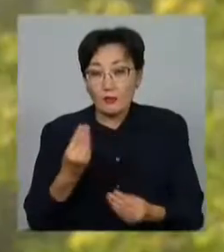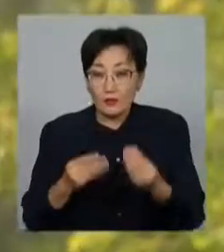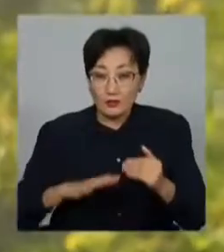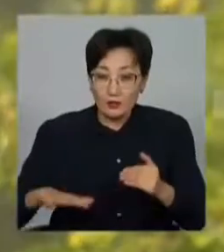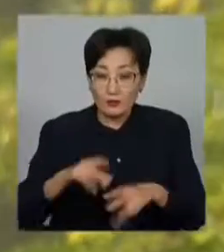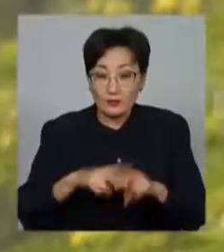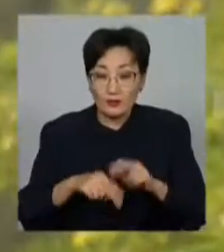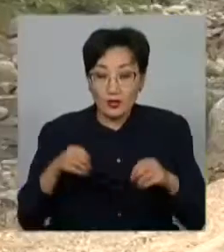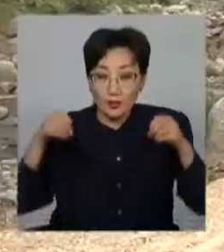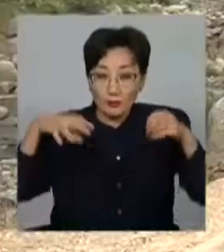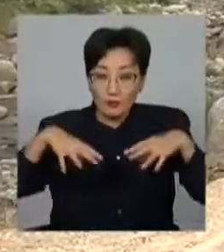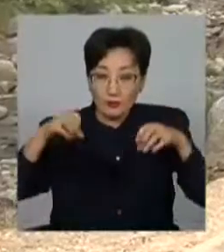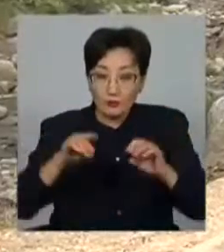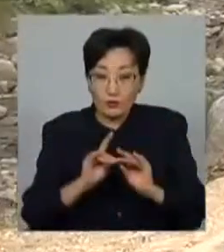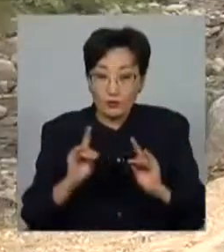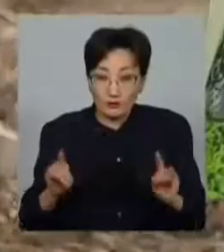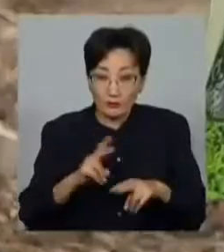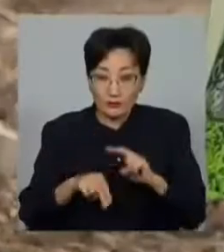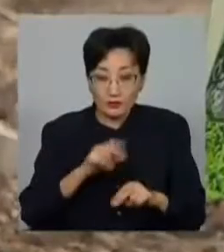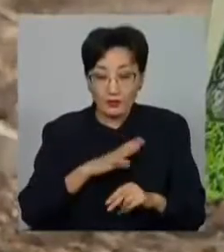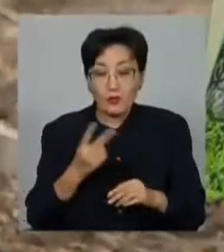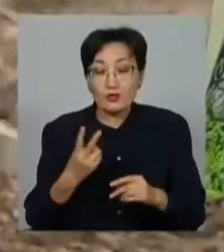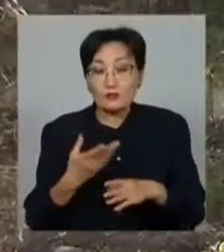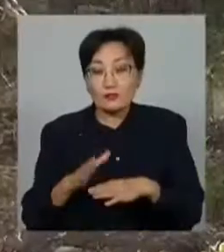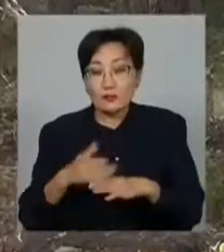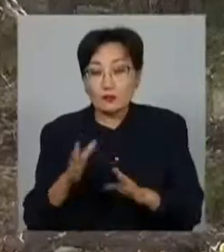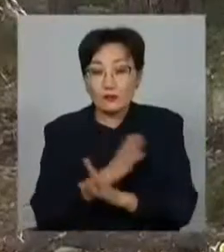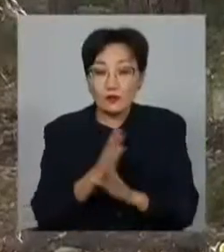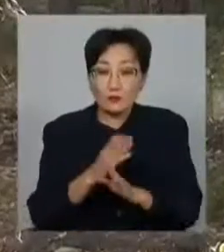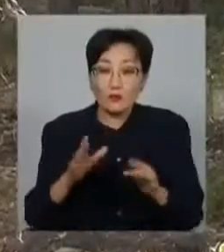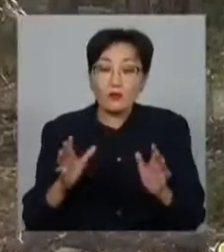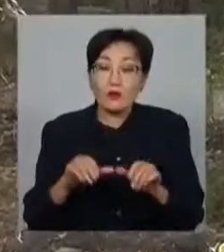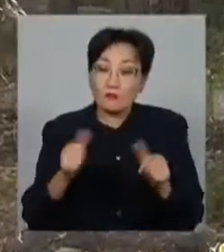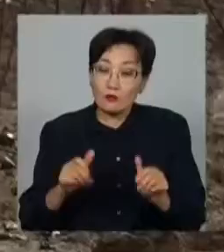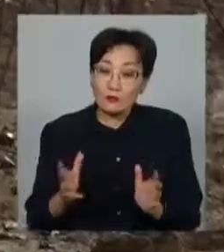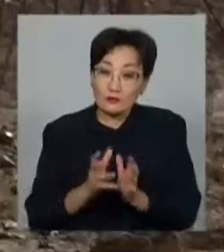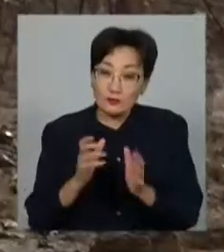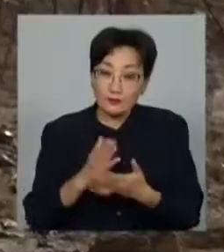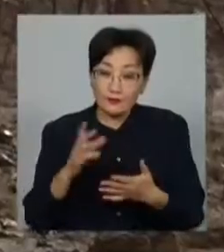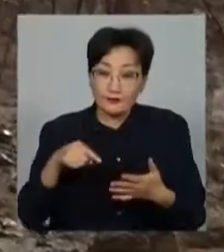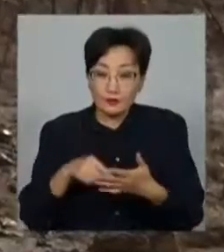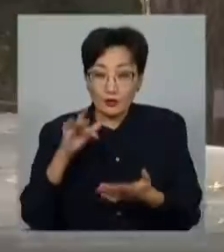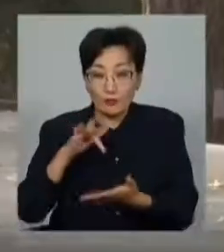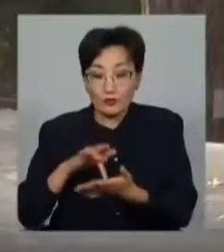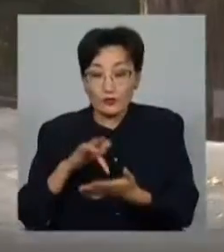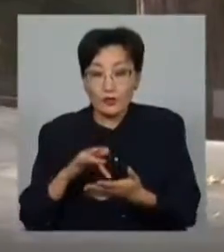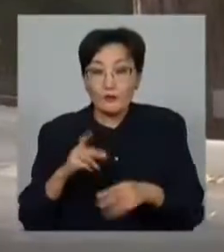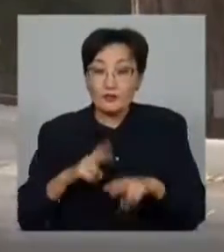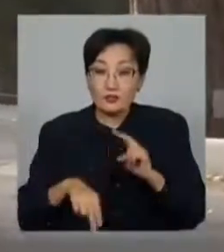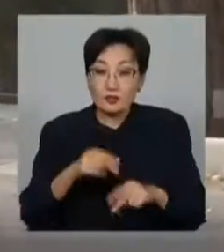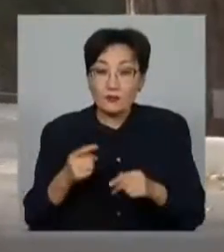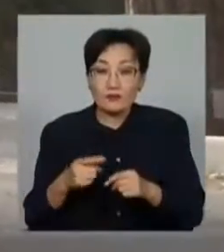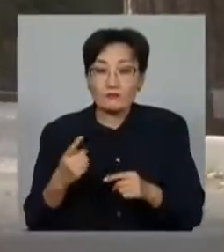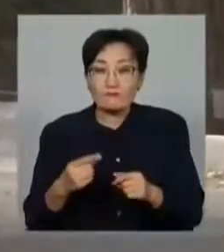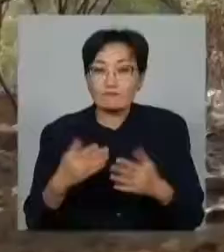салынып, жарық бағандары мен орындықтар қойылған. Ал екінші бөлігі табиғи қалпында сақталып қалды. Бұл қаланың дәл ортасында бой көтерген